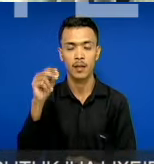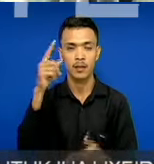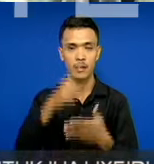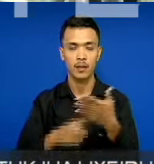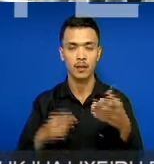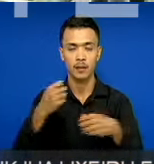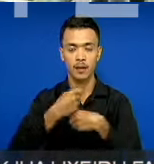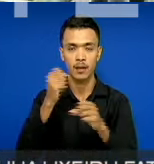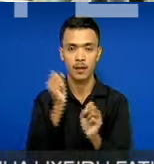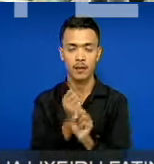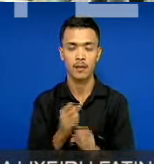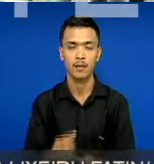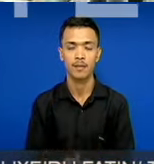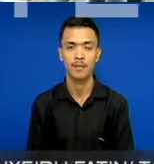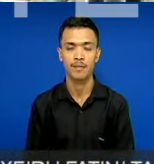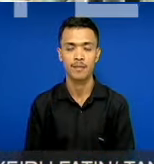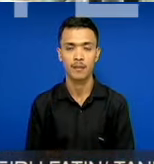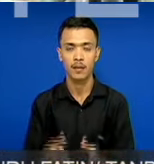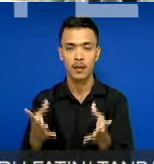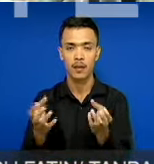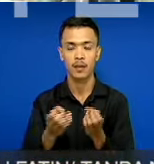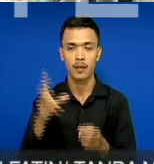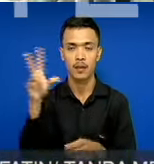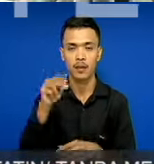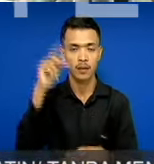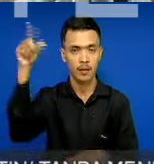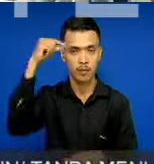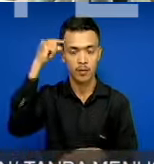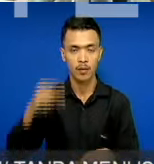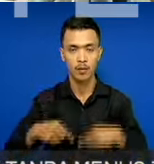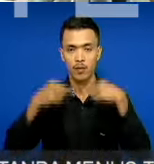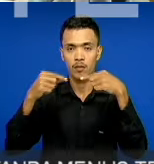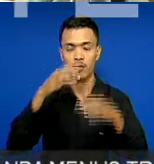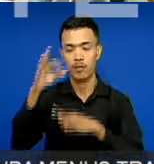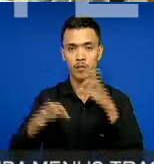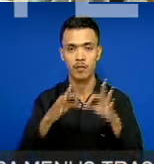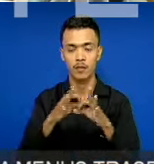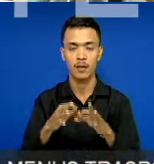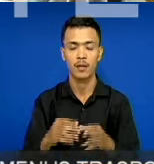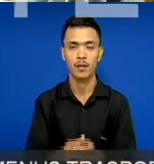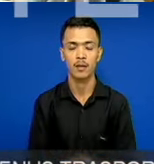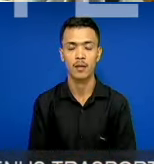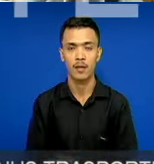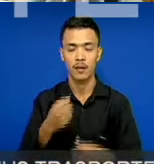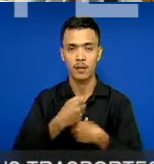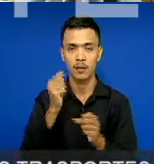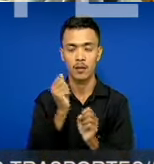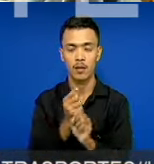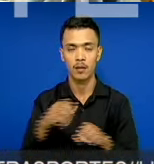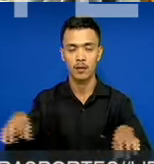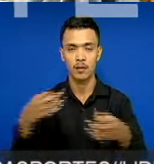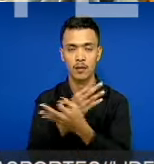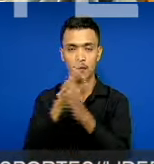Karik lain, saya dah minta buat sehal. Lain, hakar kelakui tambah guvernu fofiar mai ami, hakar kelakui ami si garanti kata kami si halu finalize projek itu.